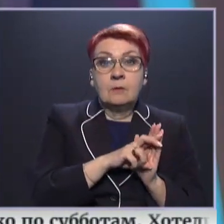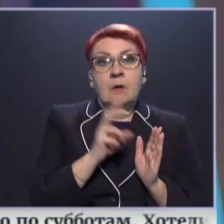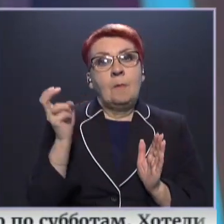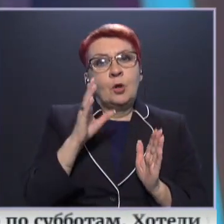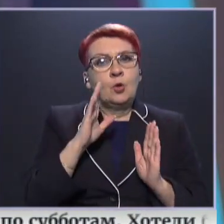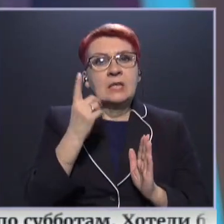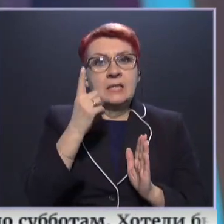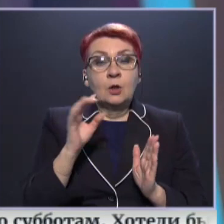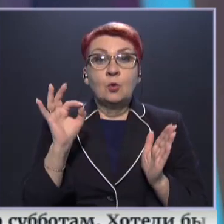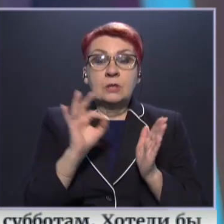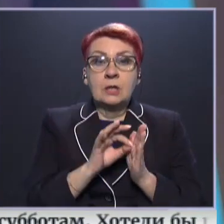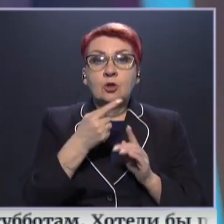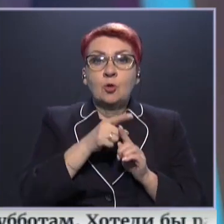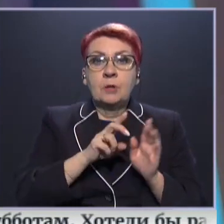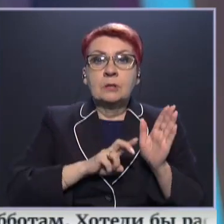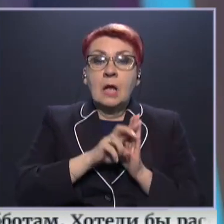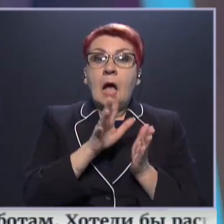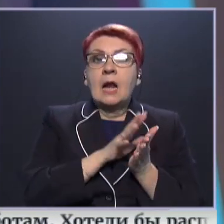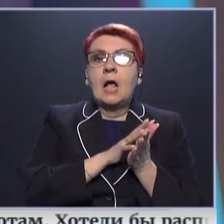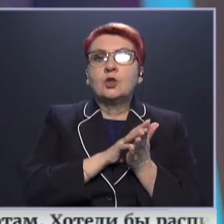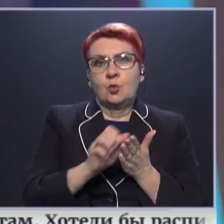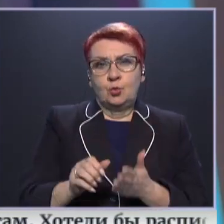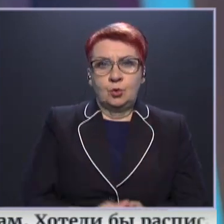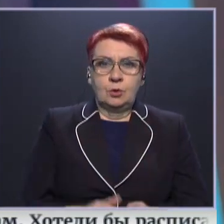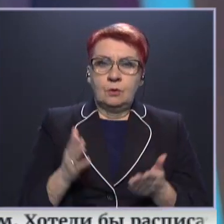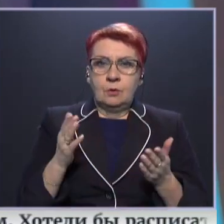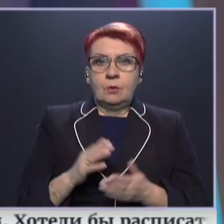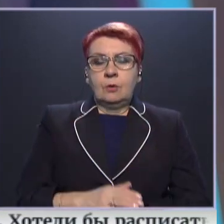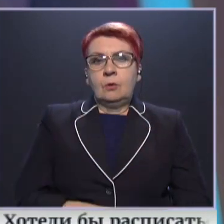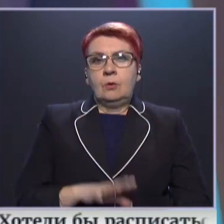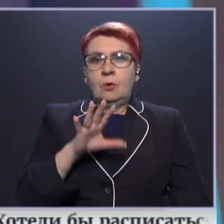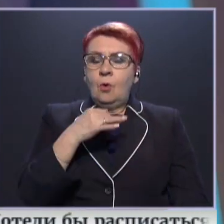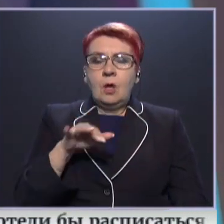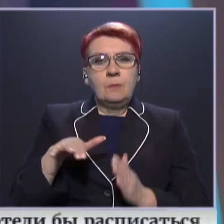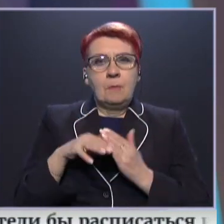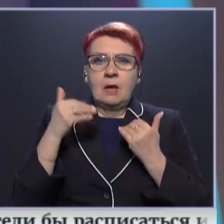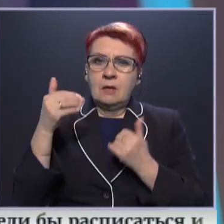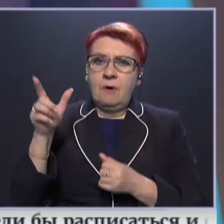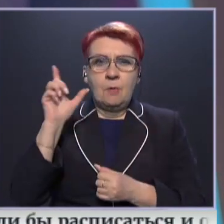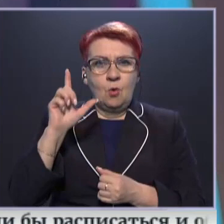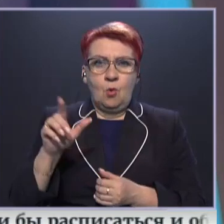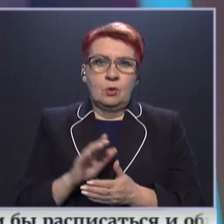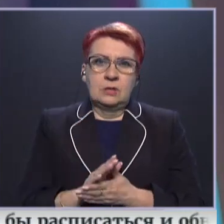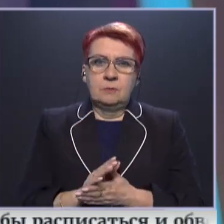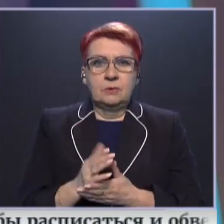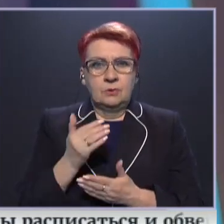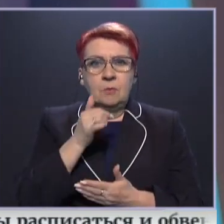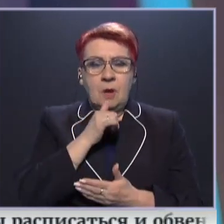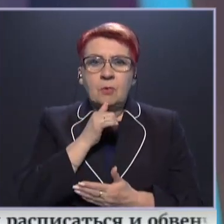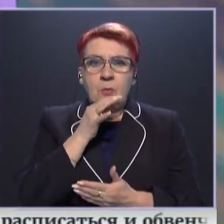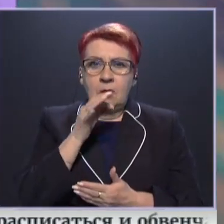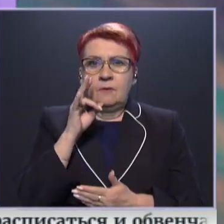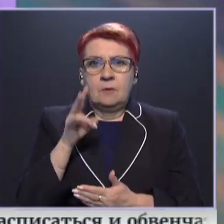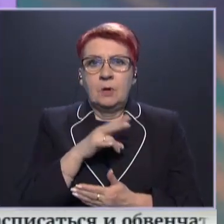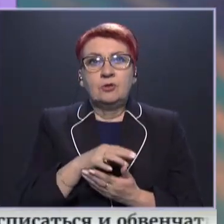целью, чтобы эту церковь разрушить. Ой, понимаете? Помоги вот вам, Господи, ситуация. Попробуем ответить. Ну,